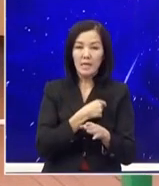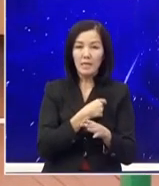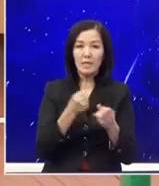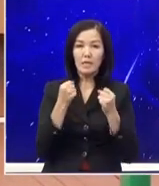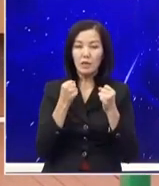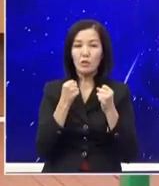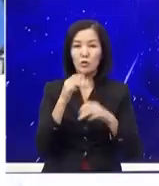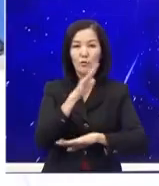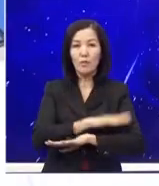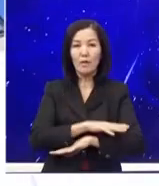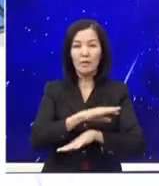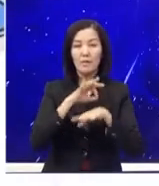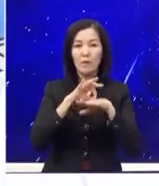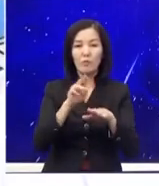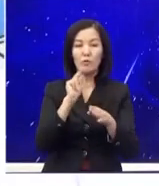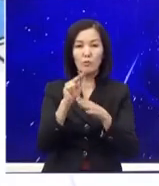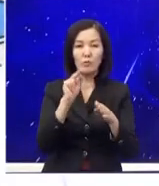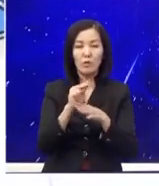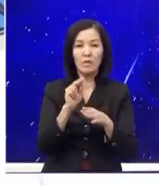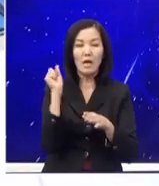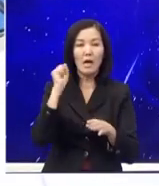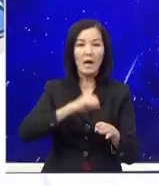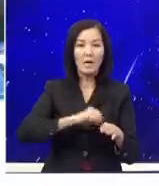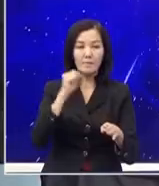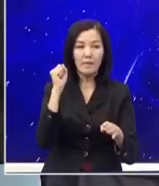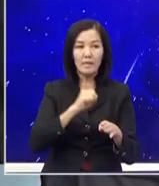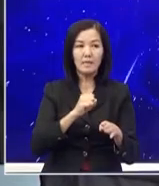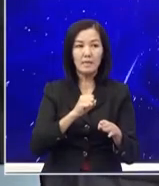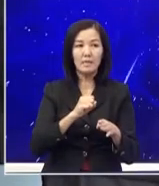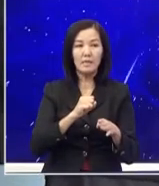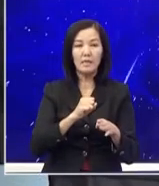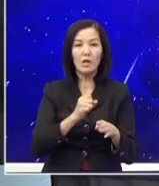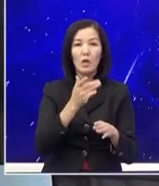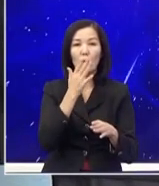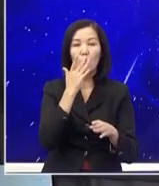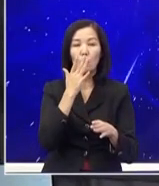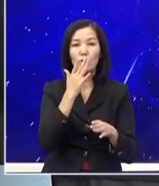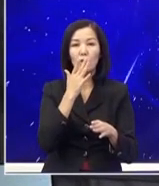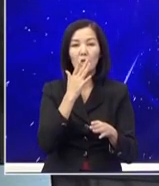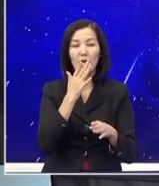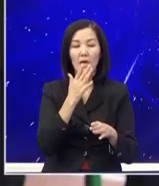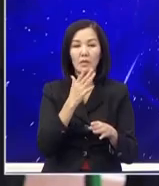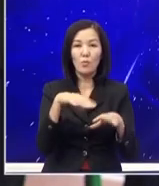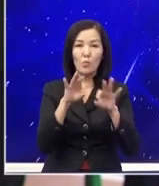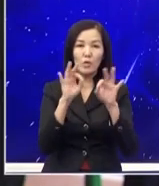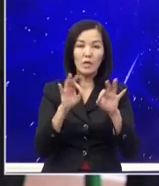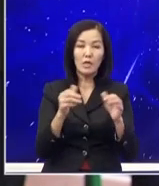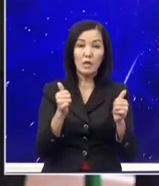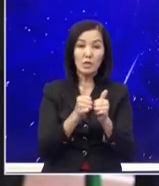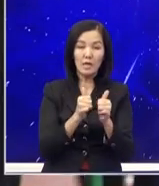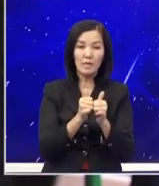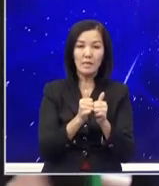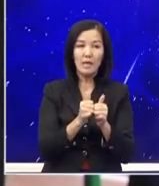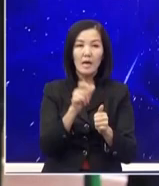пәнінің мұғалімдеріне шеберлік сабағын өткізді. Армрестлингтің физикалық тұрғыдан алғанда ұлтымызға жақындығы бар екендігін айтады. Адам баласының